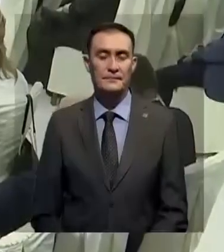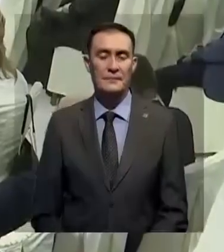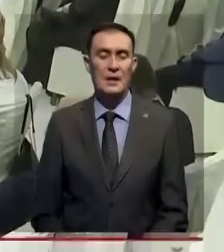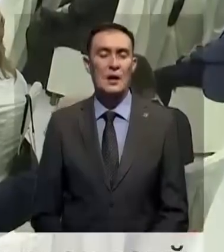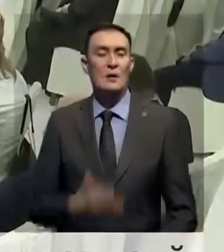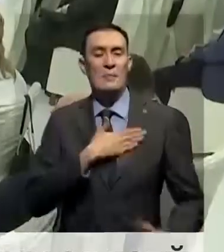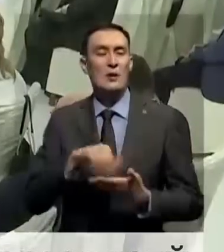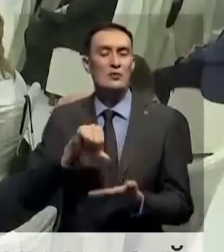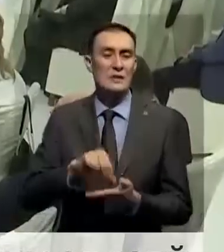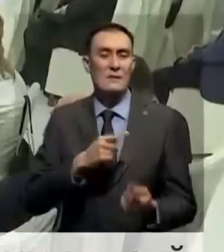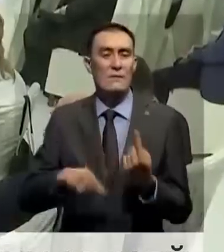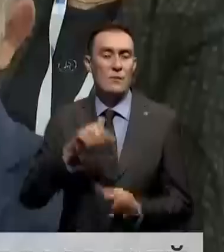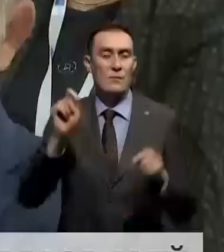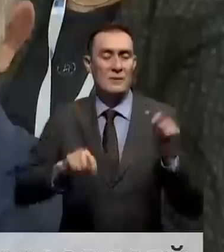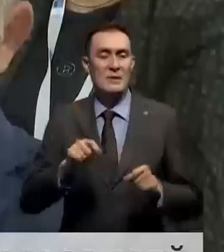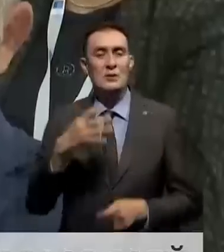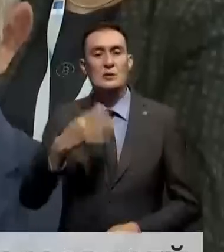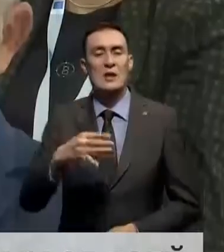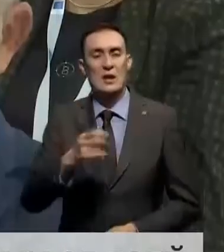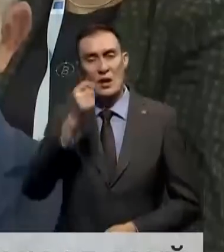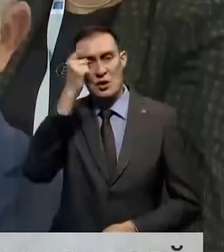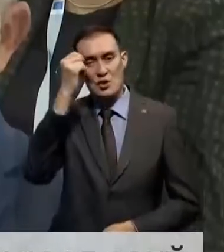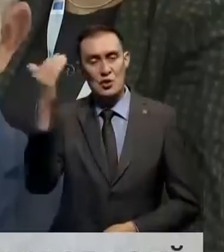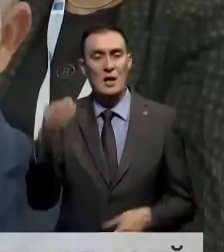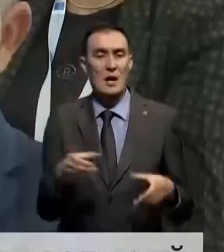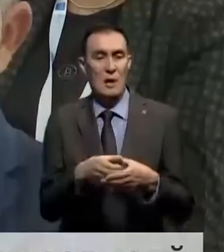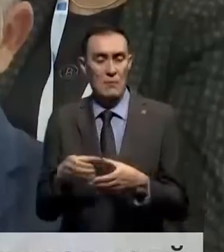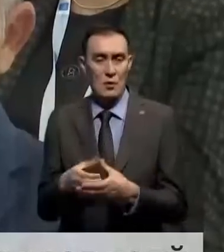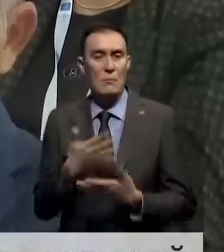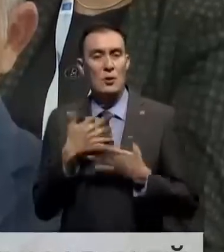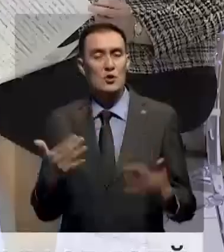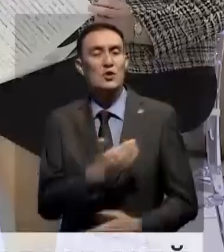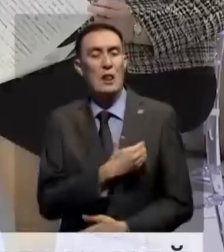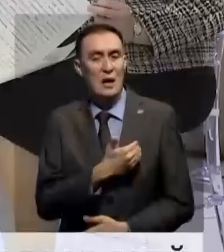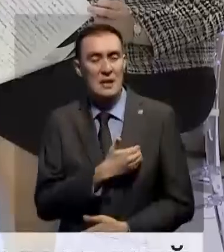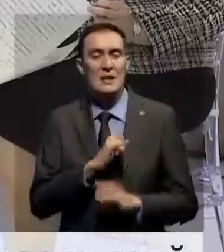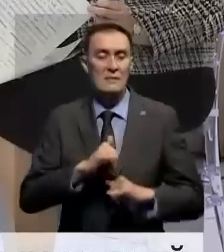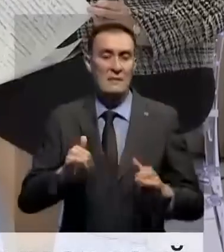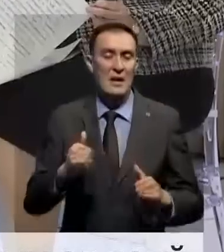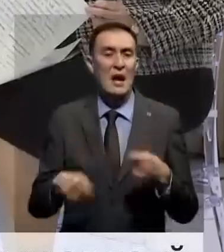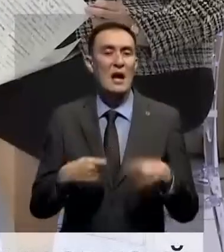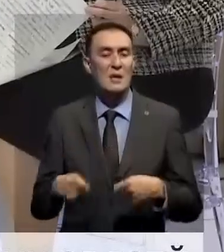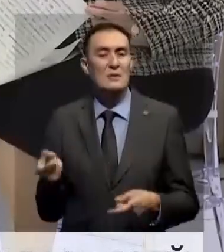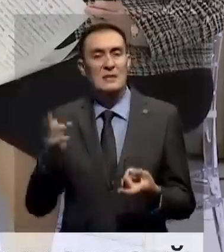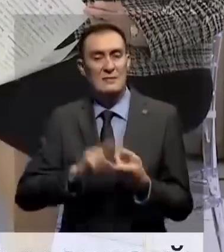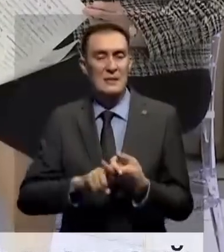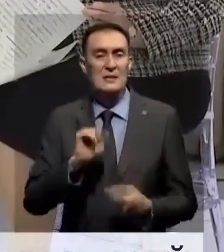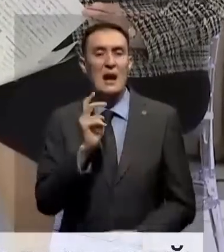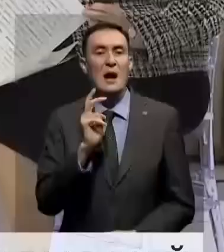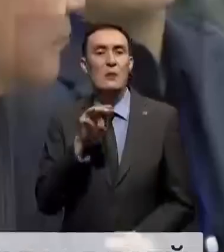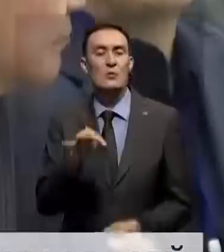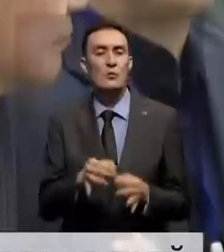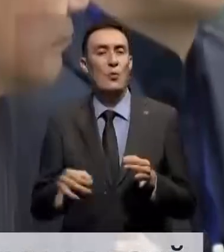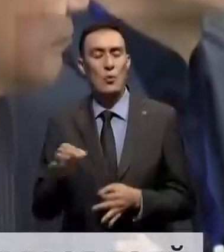Принять участие в бизнес-форуме прибыли представители 40 чешских компаний, что говорит о высокой заинтересованности в развитии экономических связей с Акмолинской